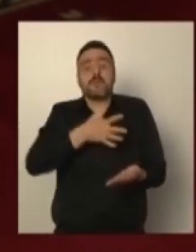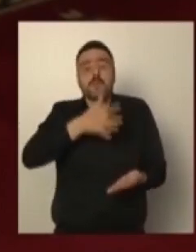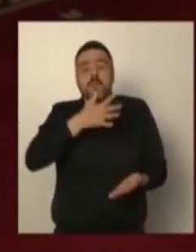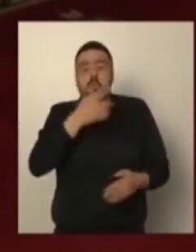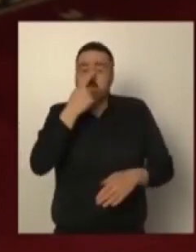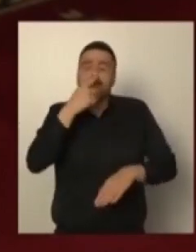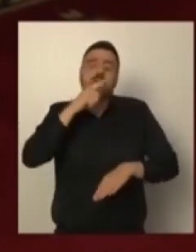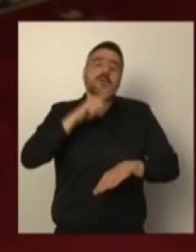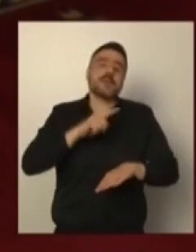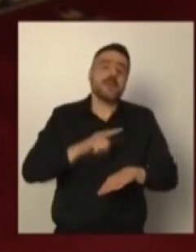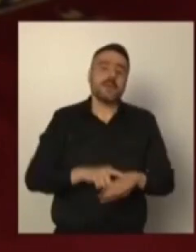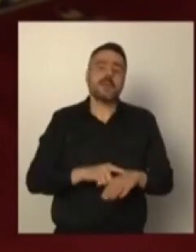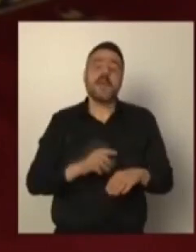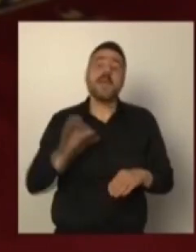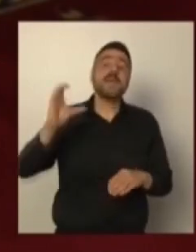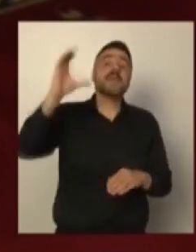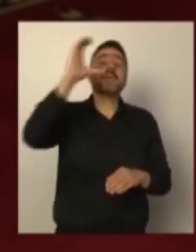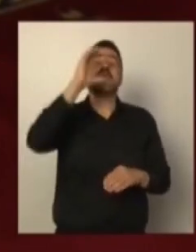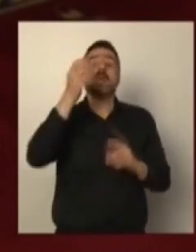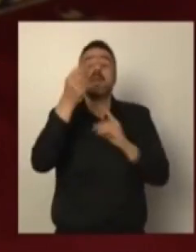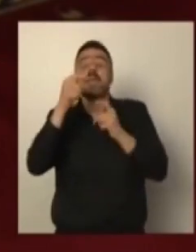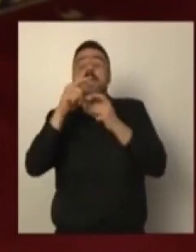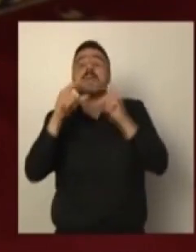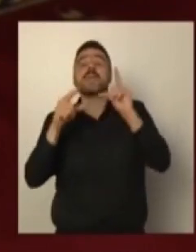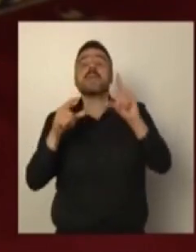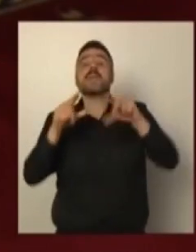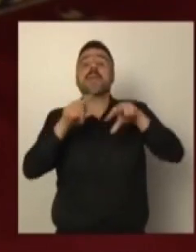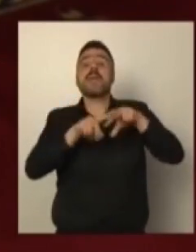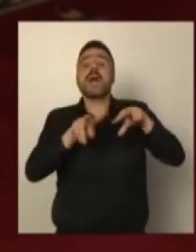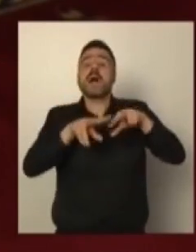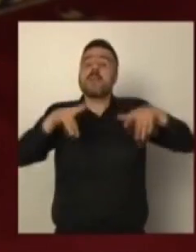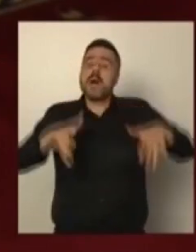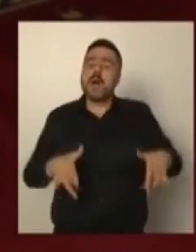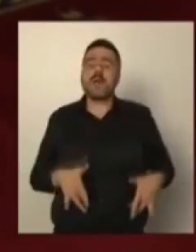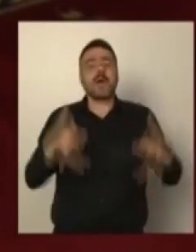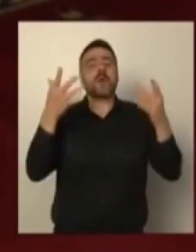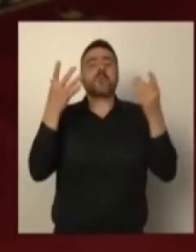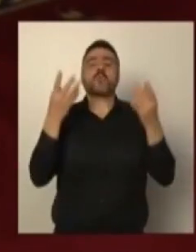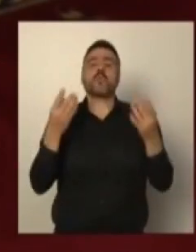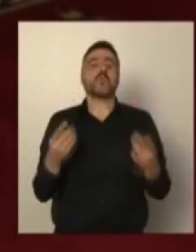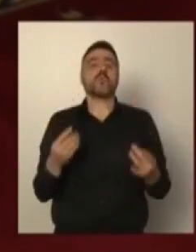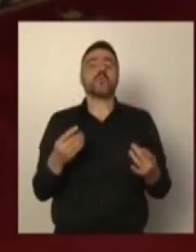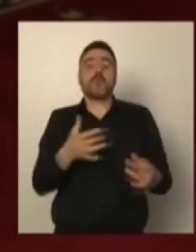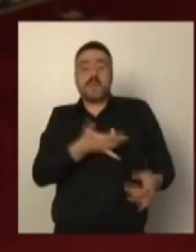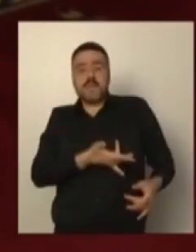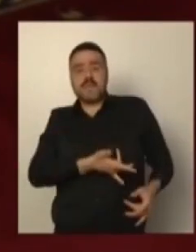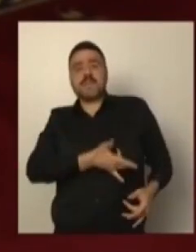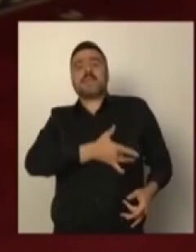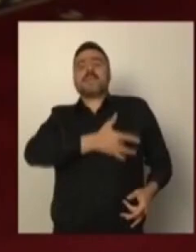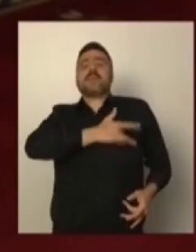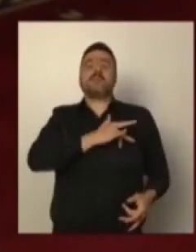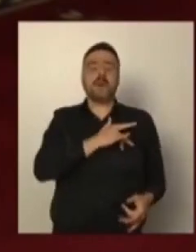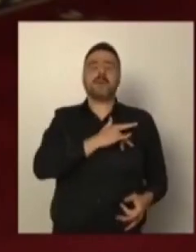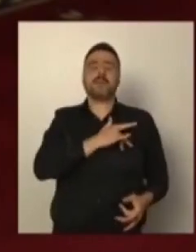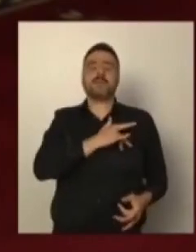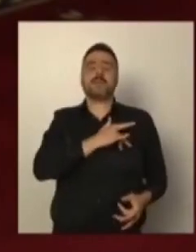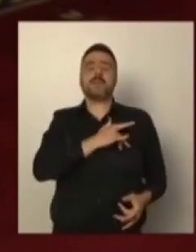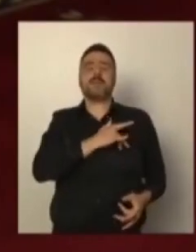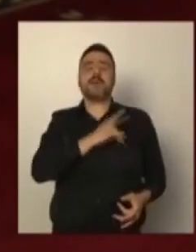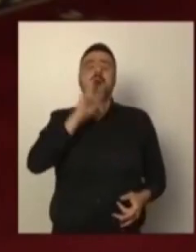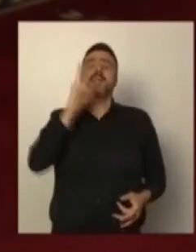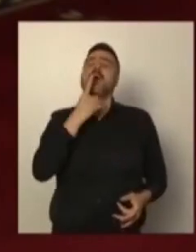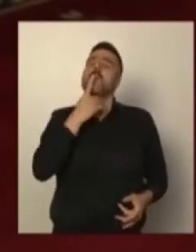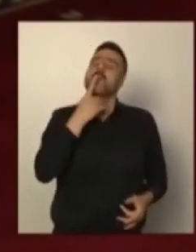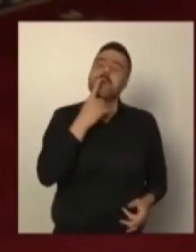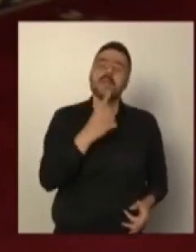Gönderdiğin dini mübini İslam'a razı olduk. Bu imanımızı ve ikrarımızı